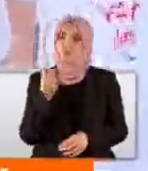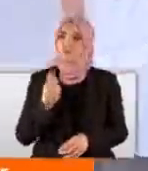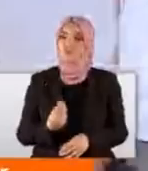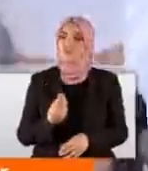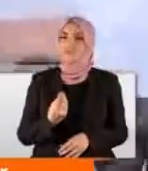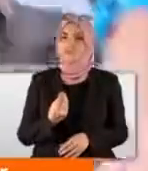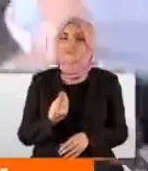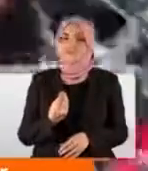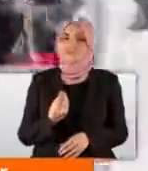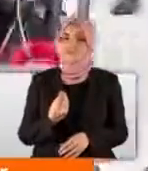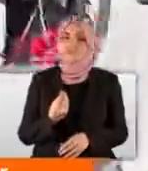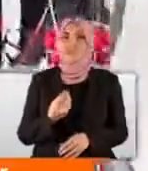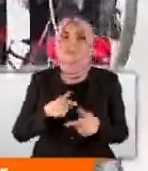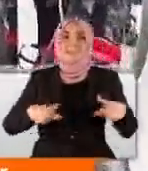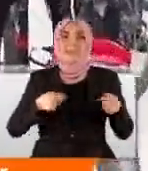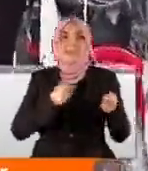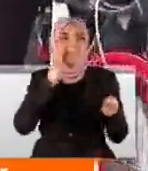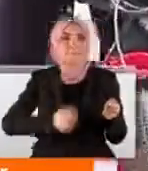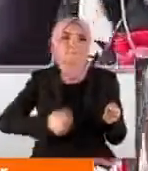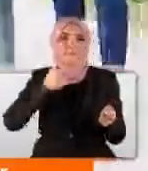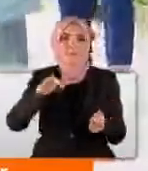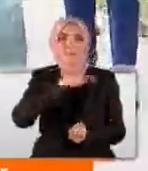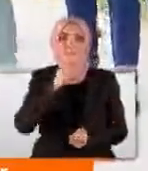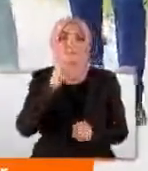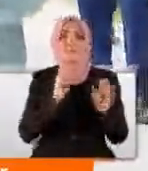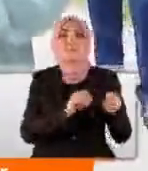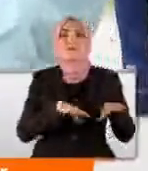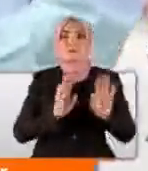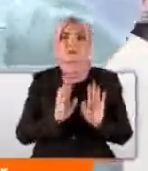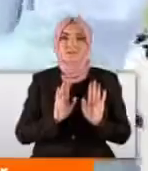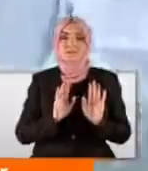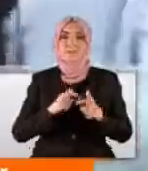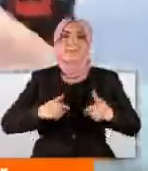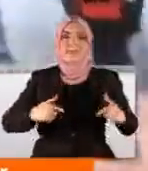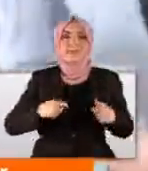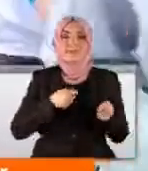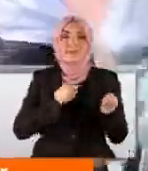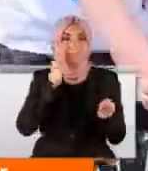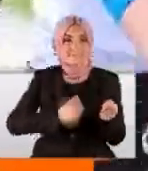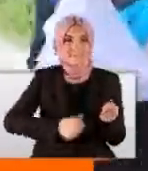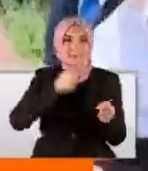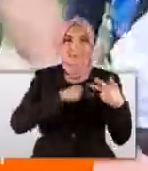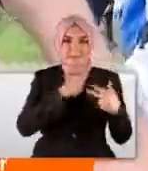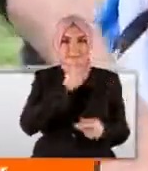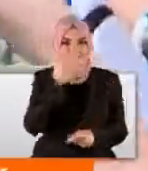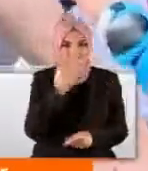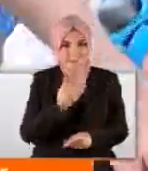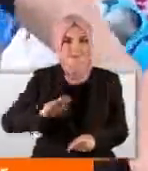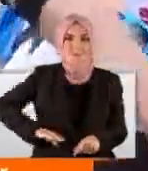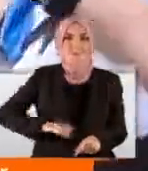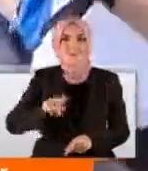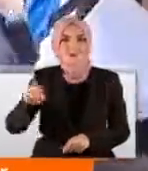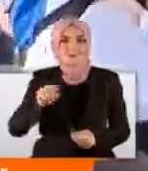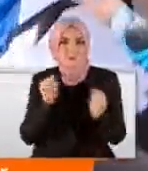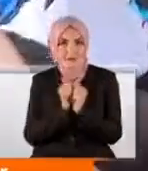Milli Eğitim Bakanı Ziya Selçuk da onları yalnız bırakmadı. Şu an hem Milli Eğitim Bakanı Ziya Selçuk hem de öğrencilerle dersteyiz.